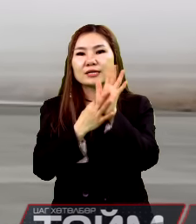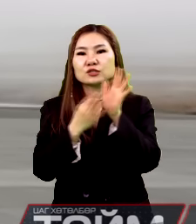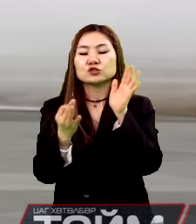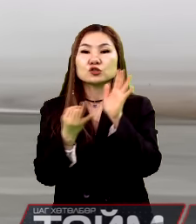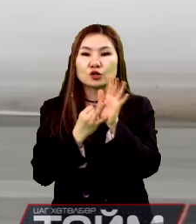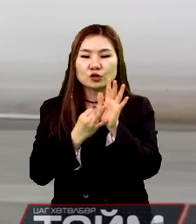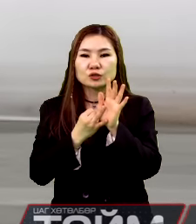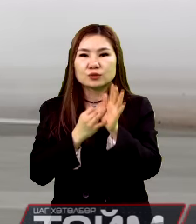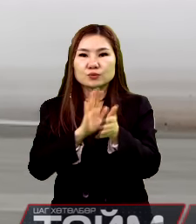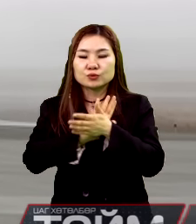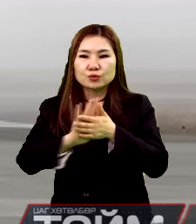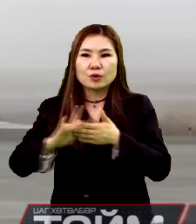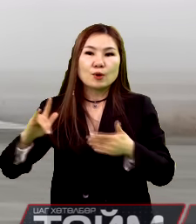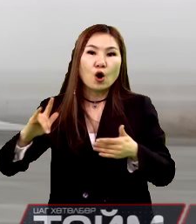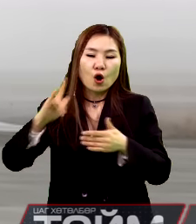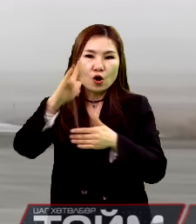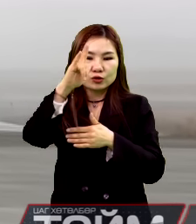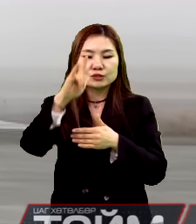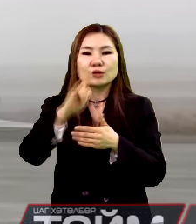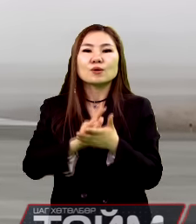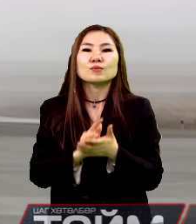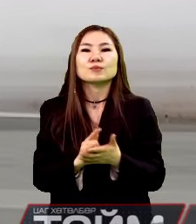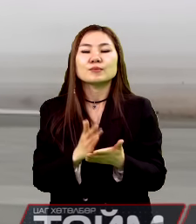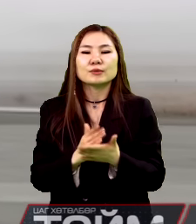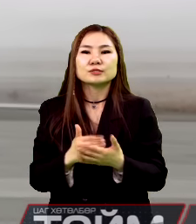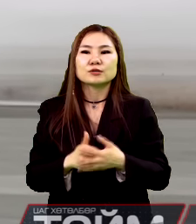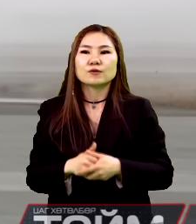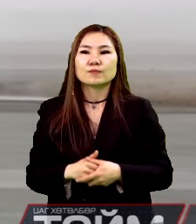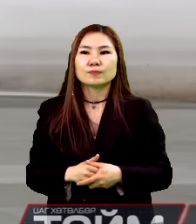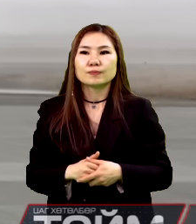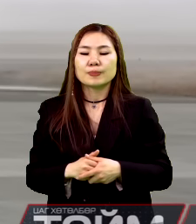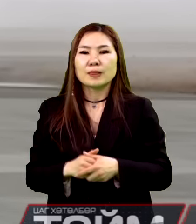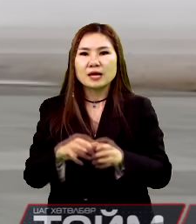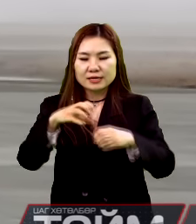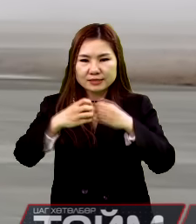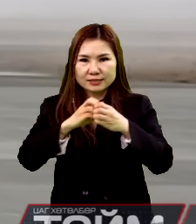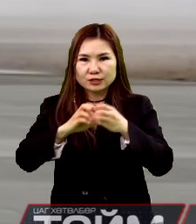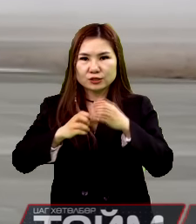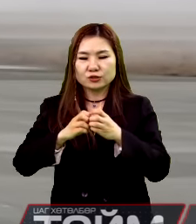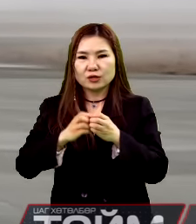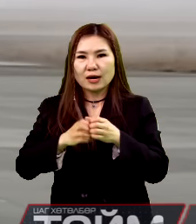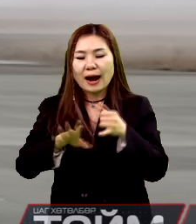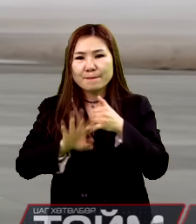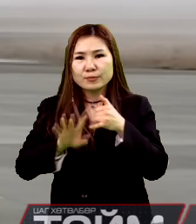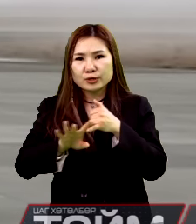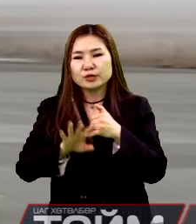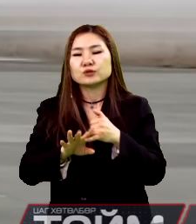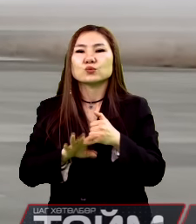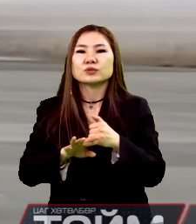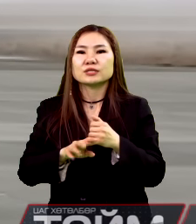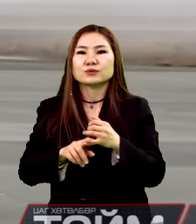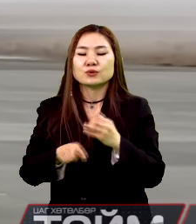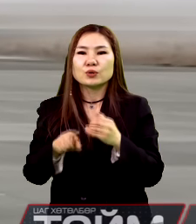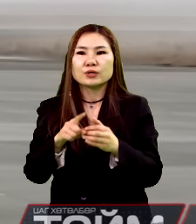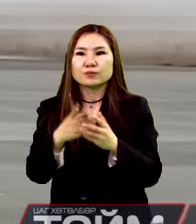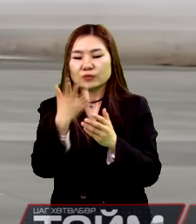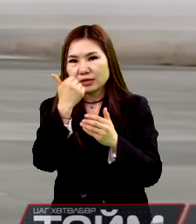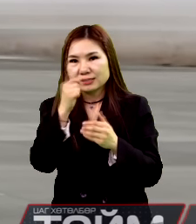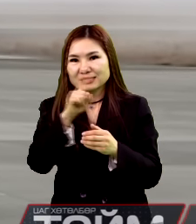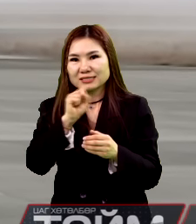энэ шин агаарын хөлөгтэй болоо. Энэ нь бол дэлхийд одоо хамгийн сүүлийн үеийн загвар гэж үзэж байгаа тийм ээ. За нэг игнэндээ ингээд 10